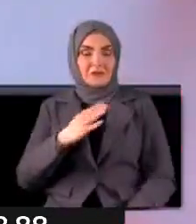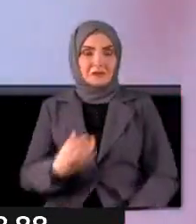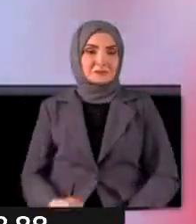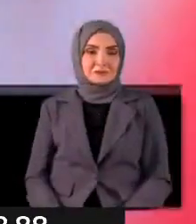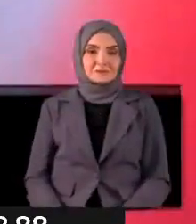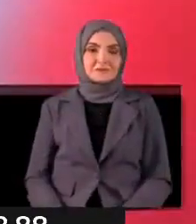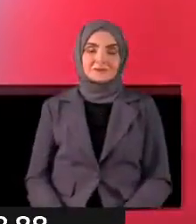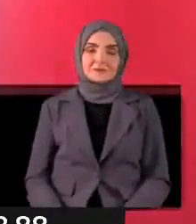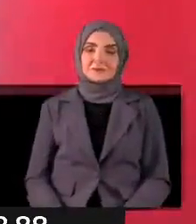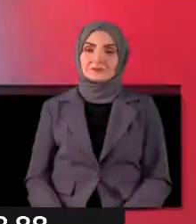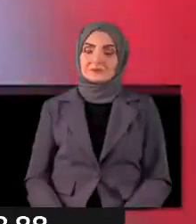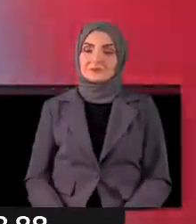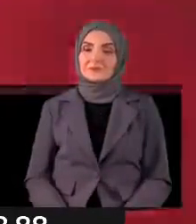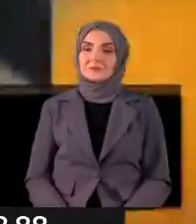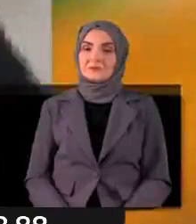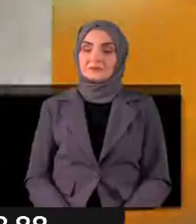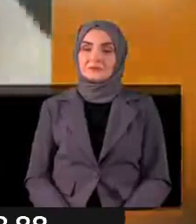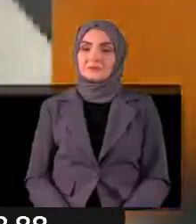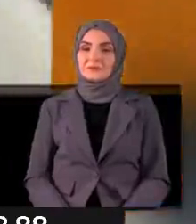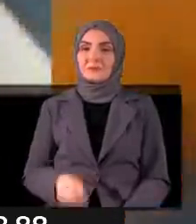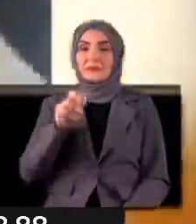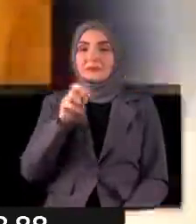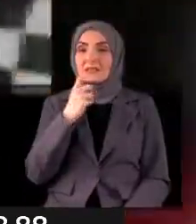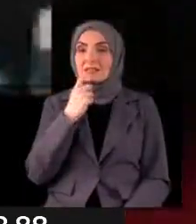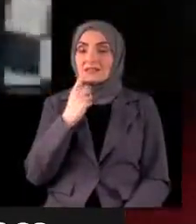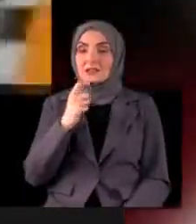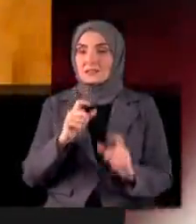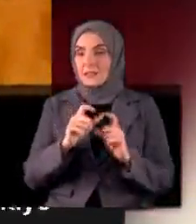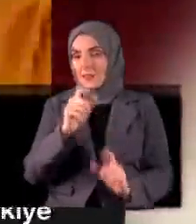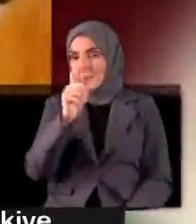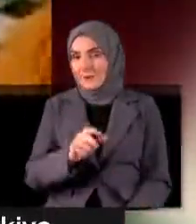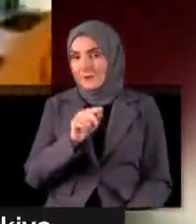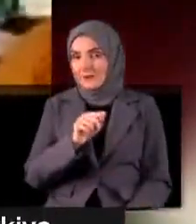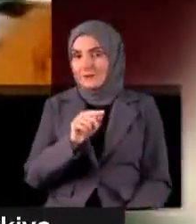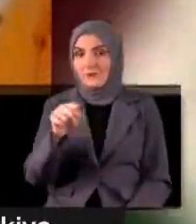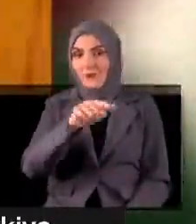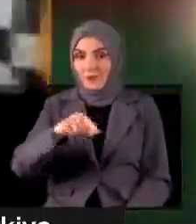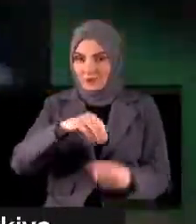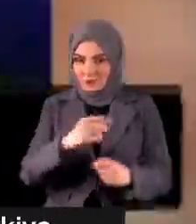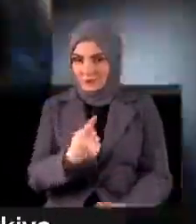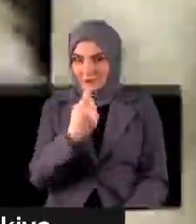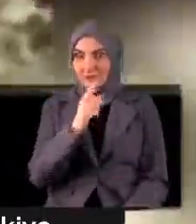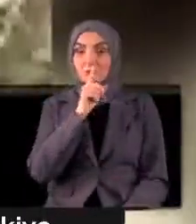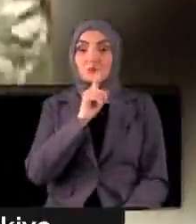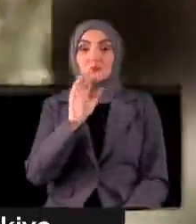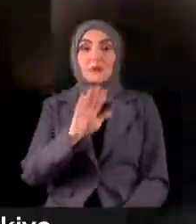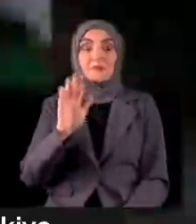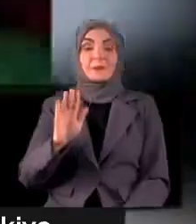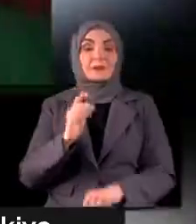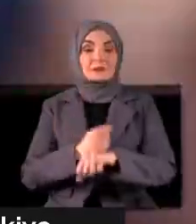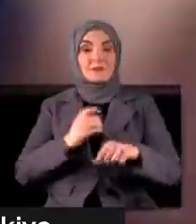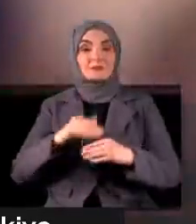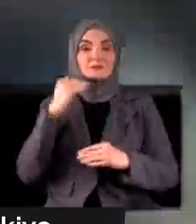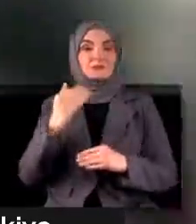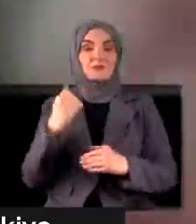mı? Dudakları bir ıslatalım. Su var, su, su, su. 8 yaşındaki Semih Ege'de onlardan biriydi. 155 saat sonra hayata tekrar